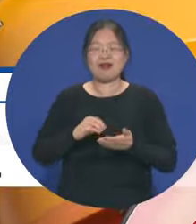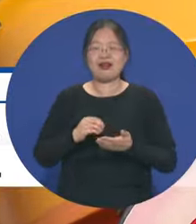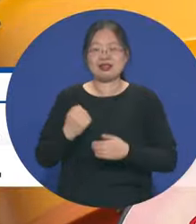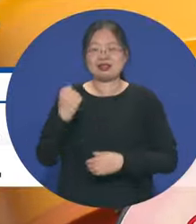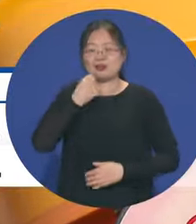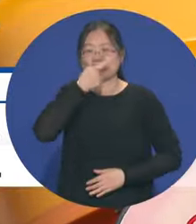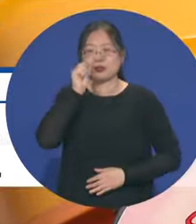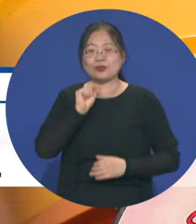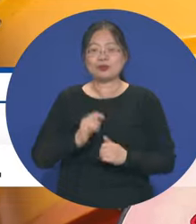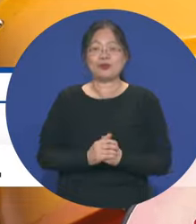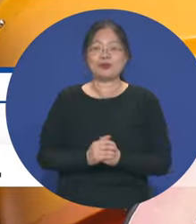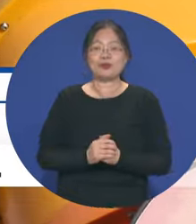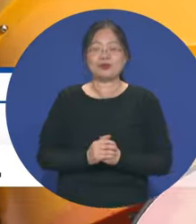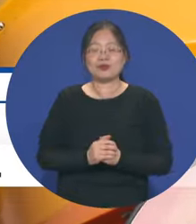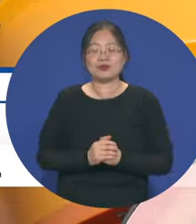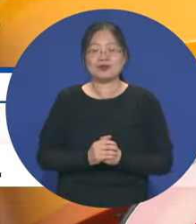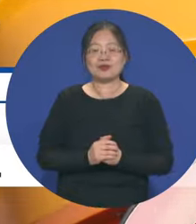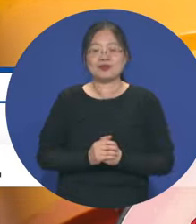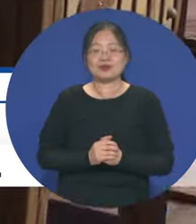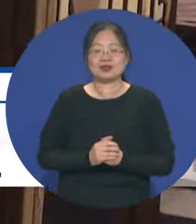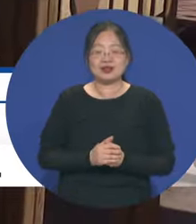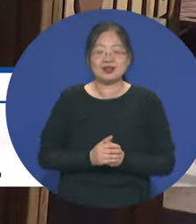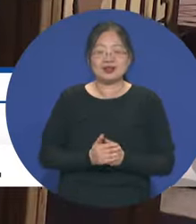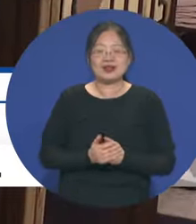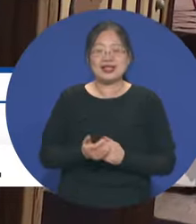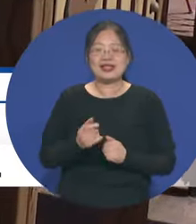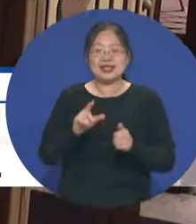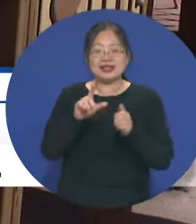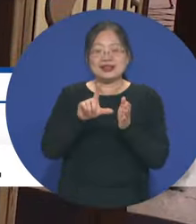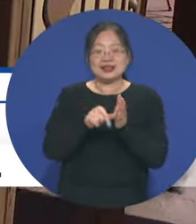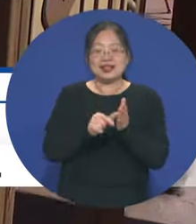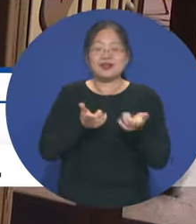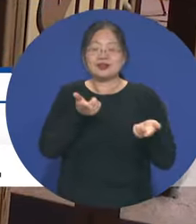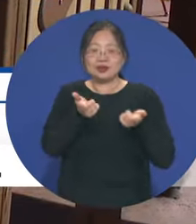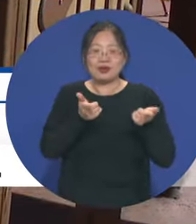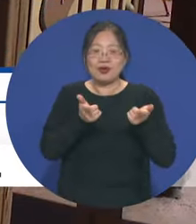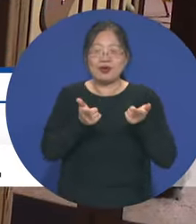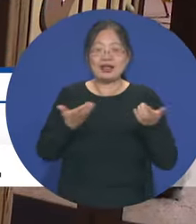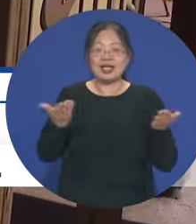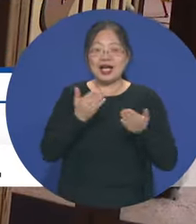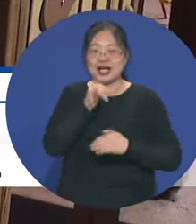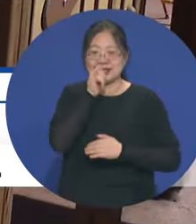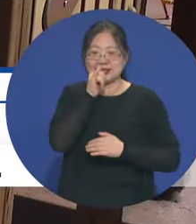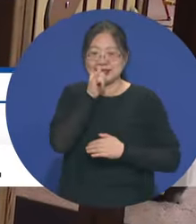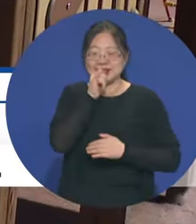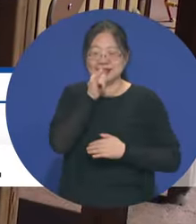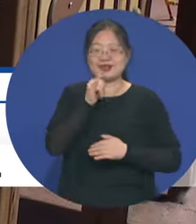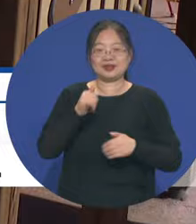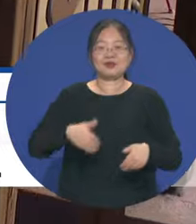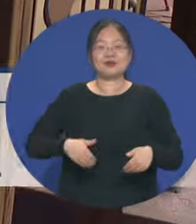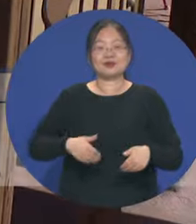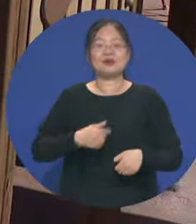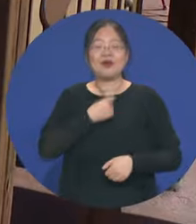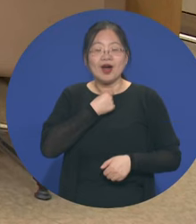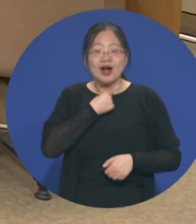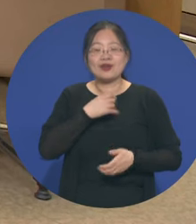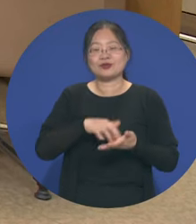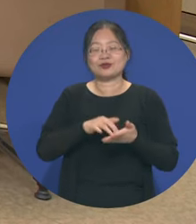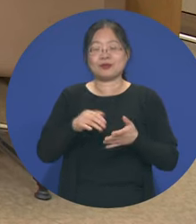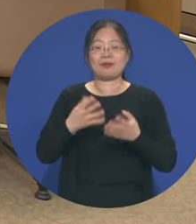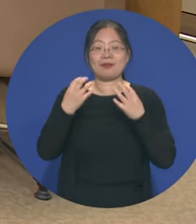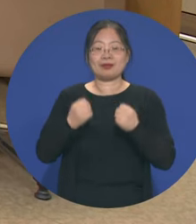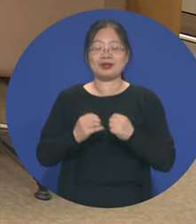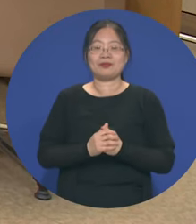부족하고 그보다는 상대적으로 좀 적은 근무 시간 동안 일할 수 있는 일자리에 대한 이런 수요가 있는 것이 사실인데